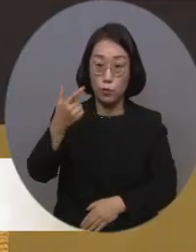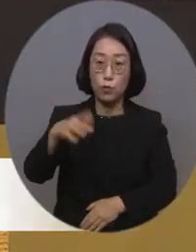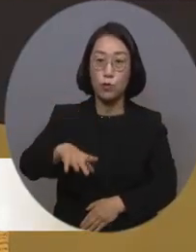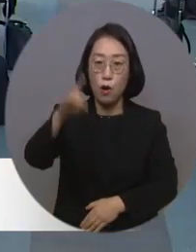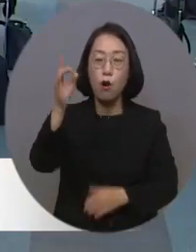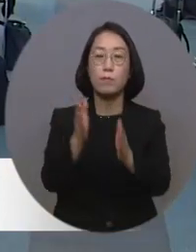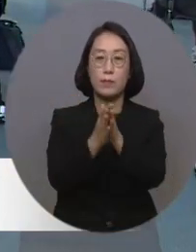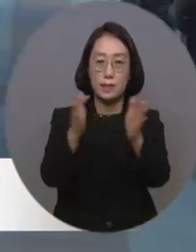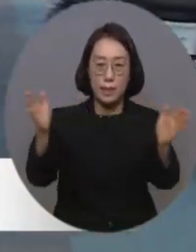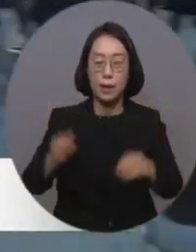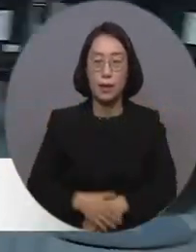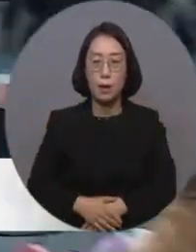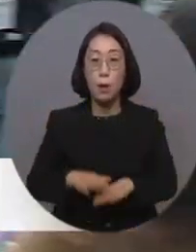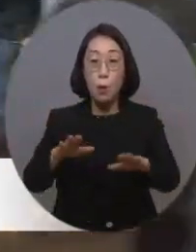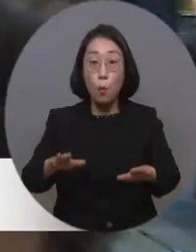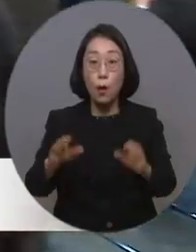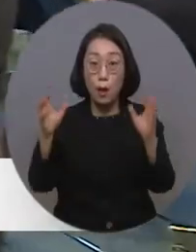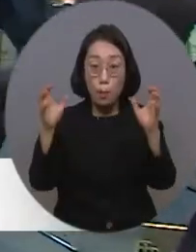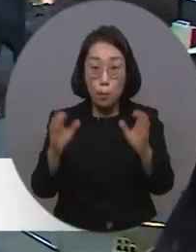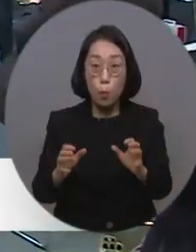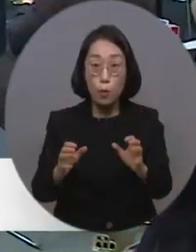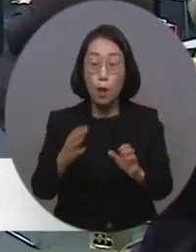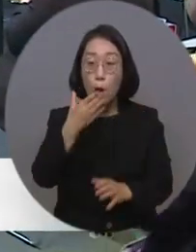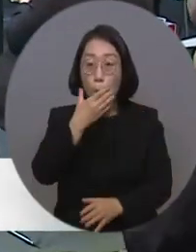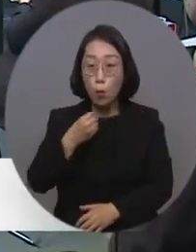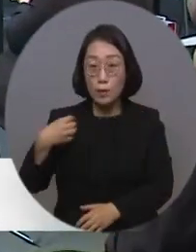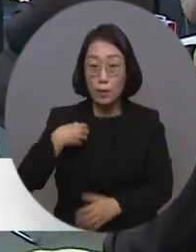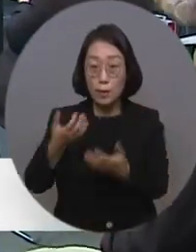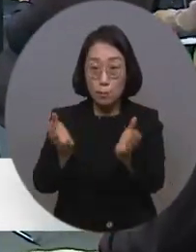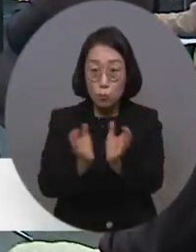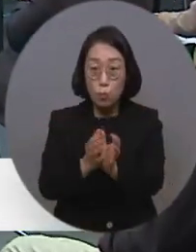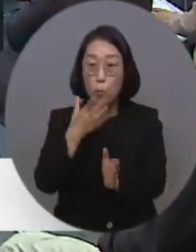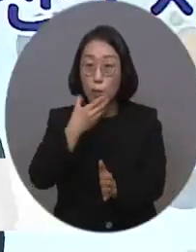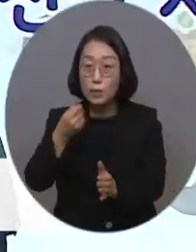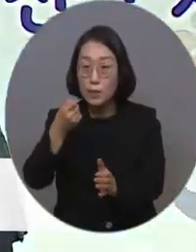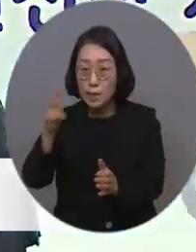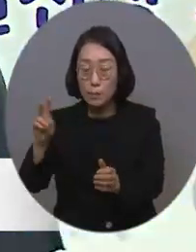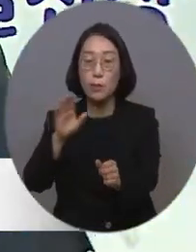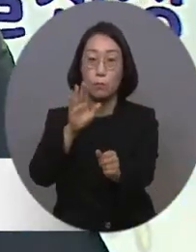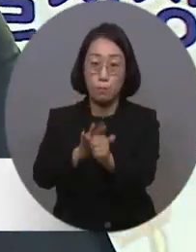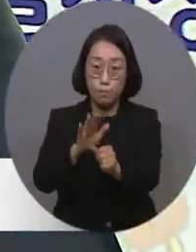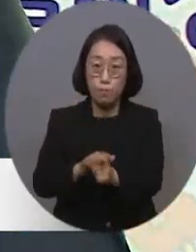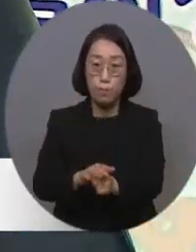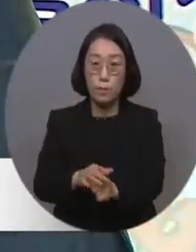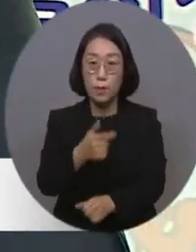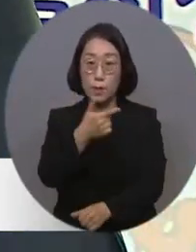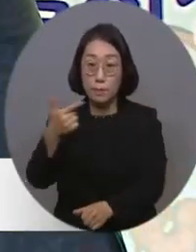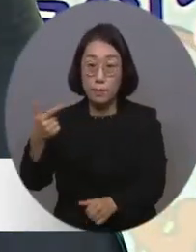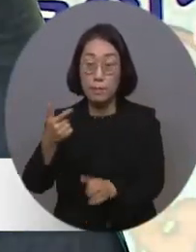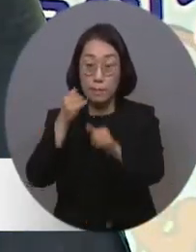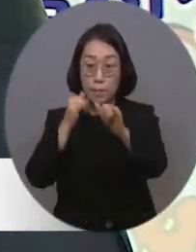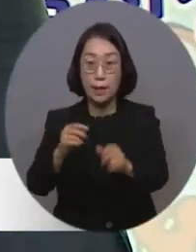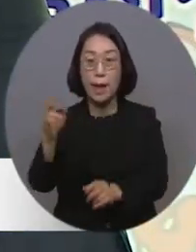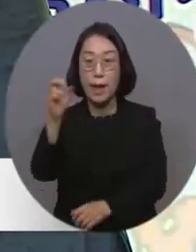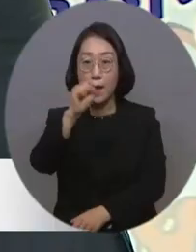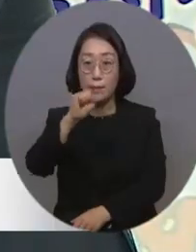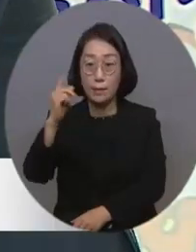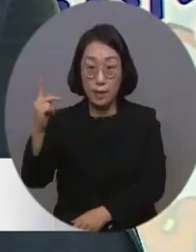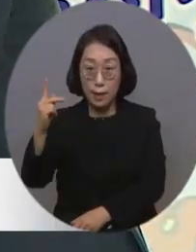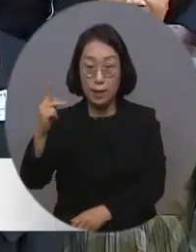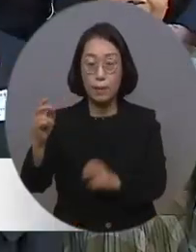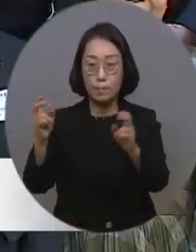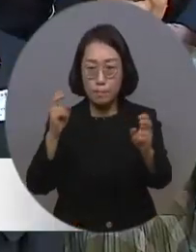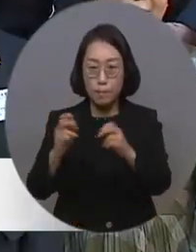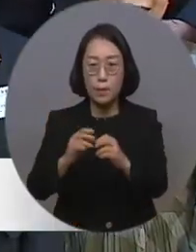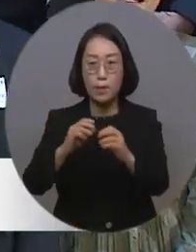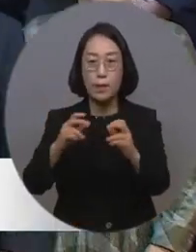시작됐습니다 올해 행사는 보건복지부와 복지tv 등이 후원한 가운데 대상을 수상한 sk 이노베이션 등